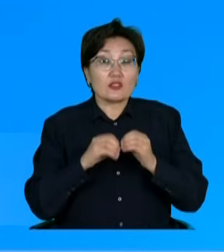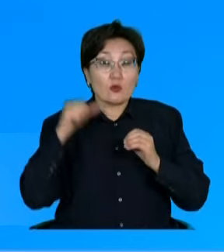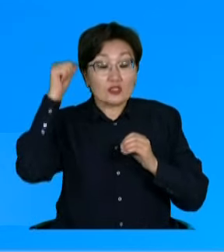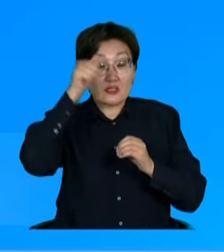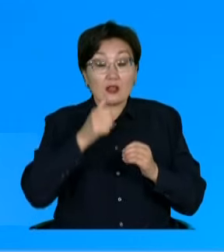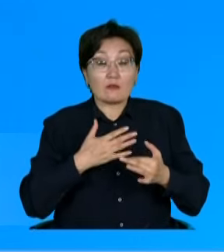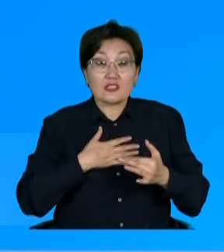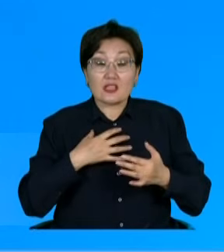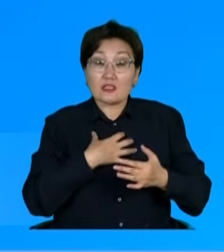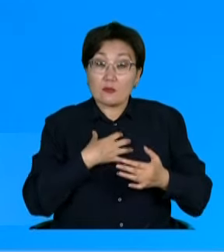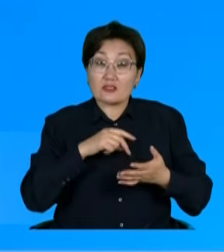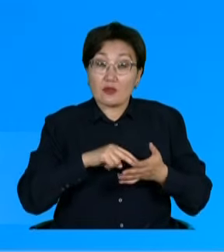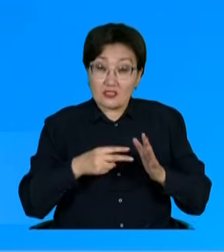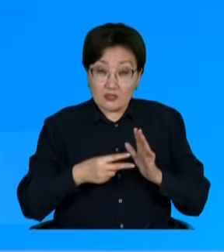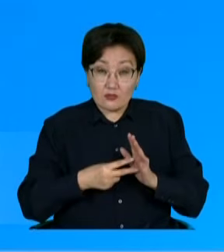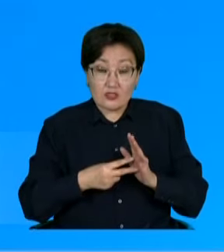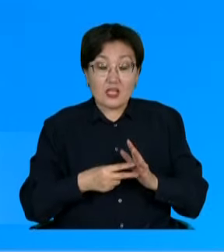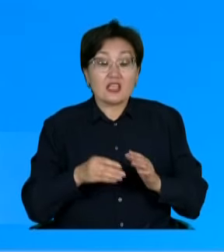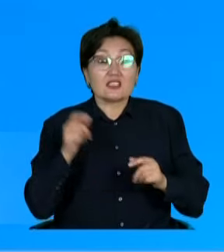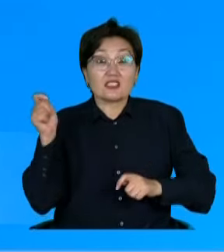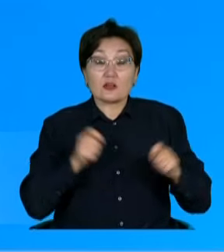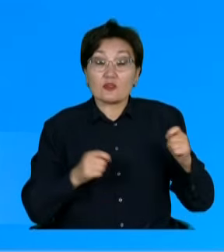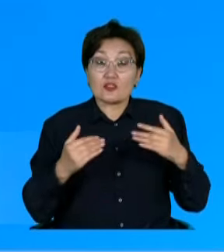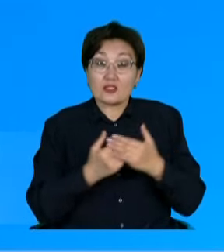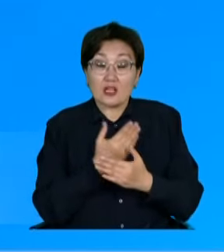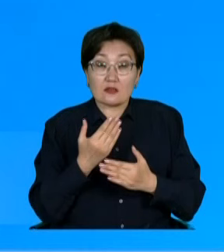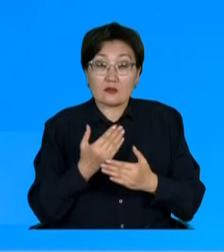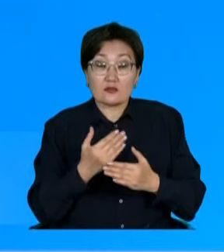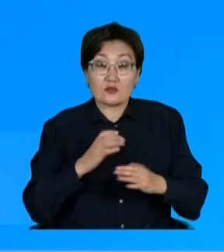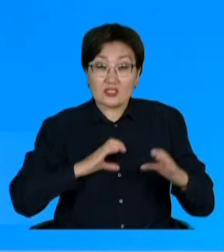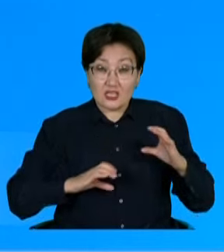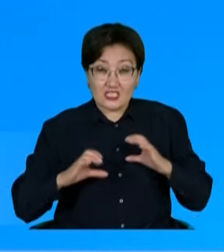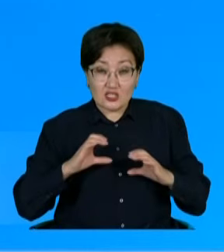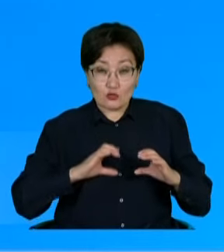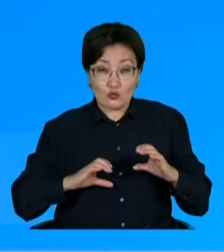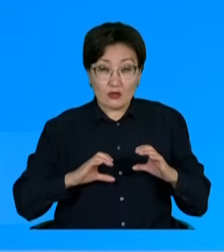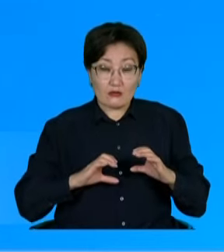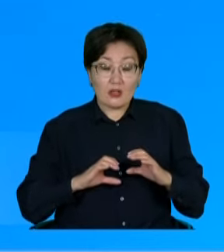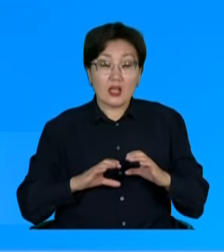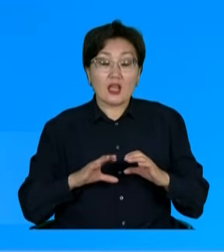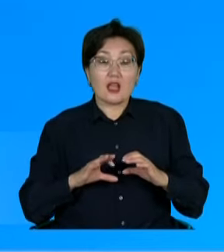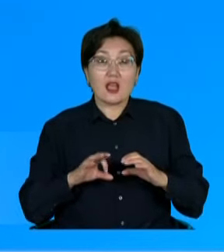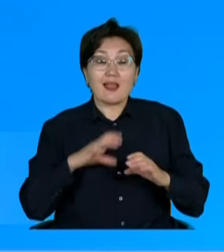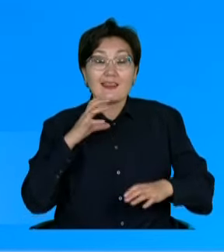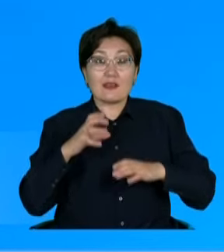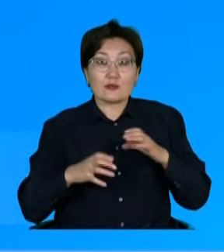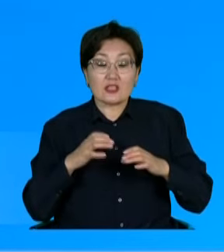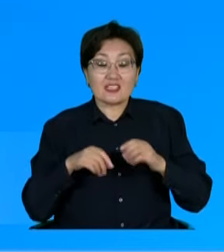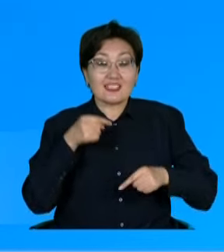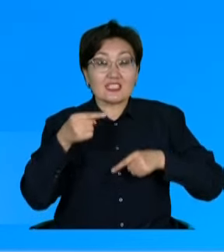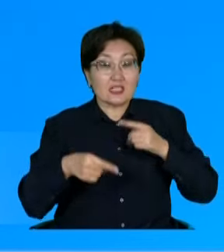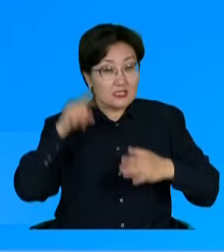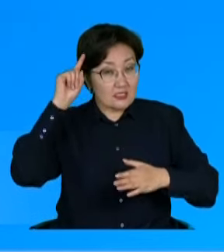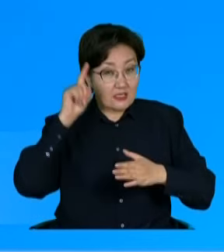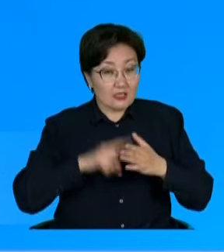біздің стратегиялық мақсатымыз съездің жаңа институттарын әлемдік және дәстүрлі